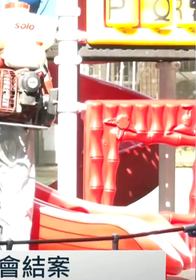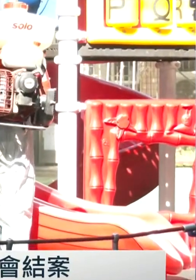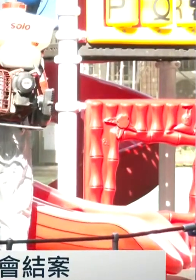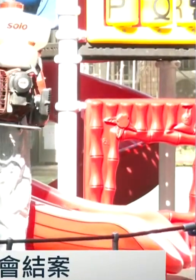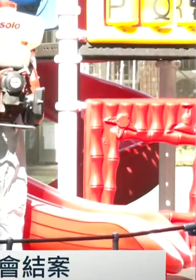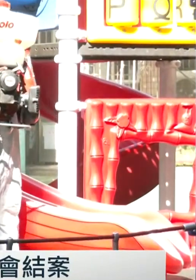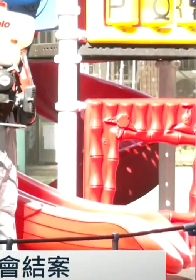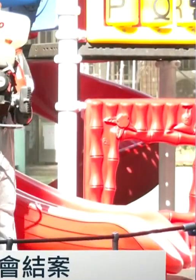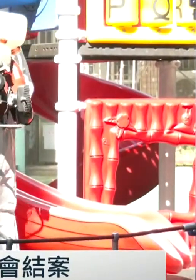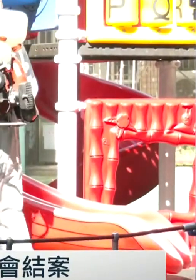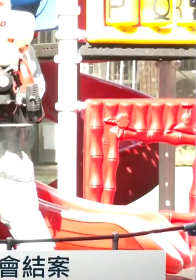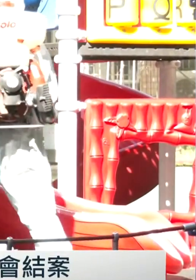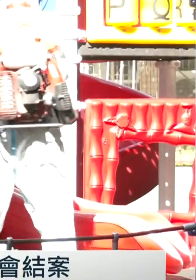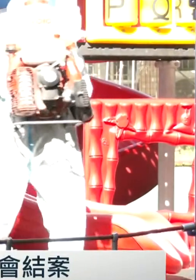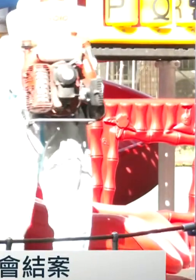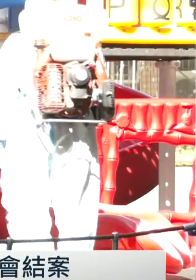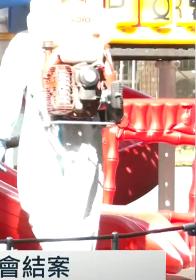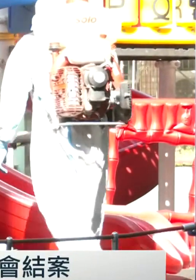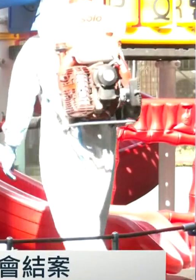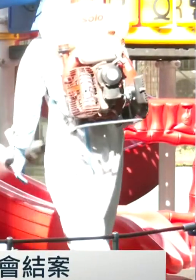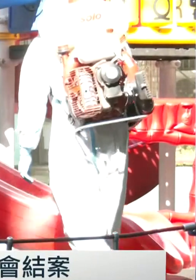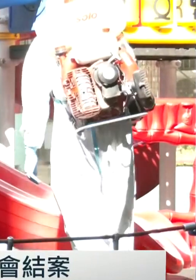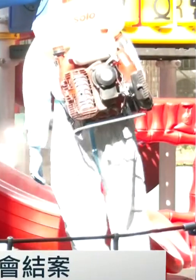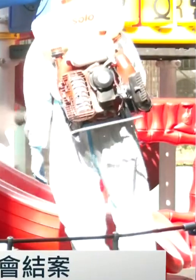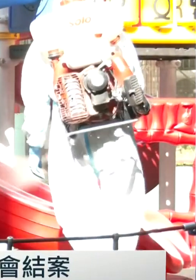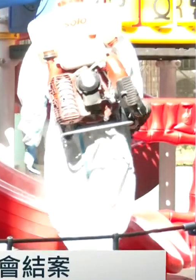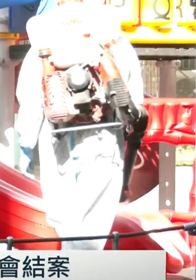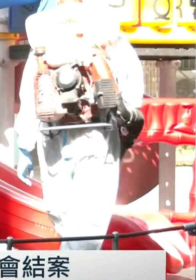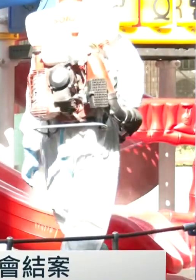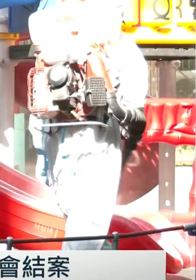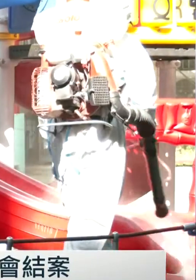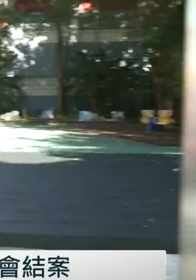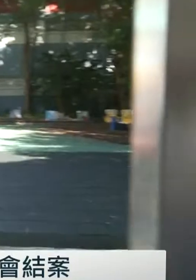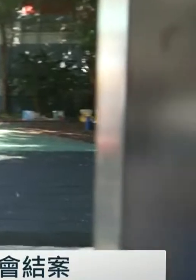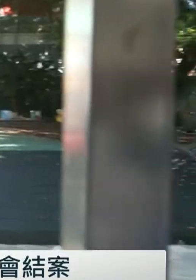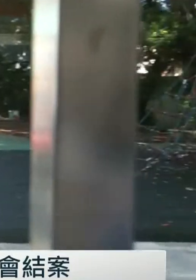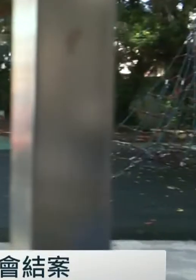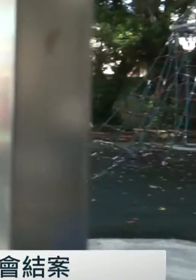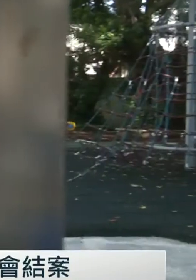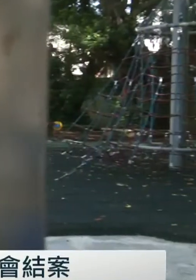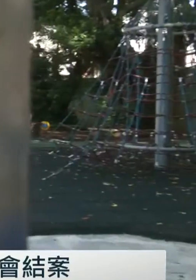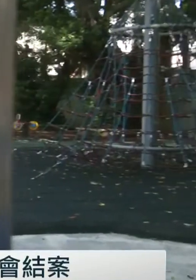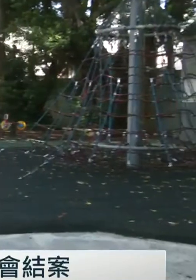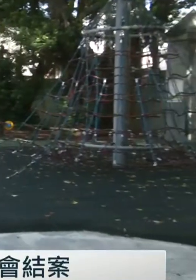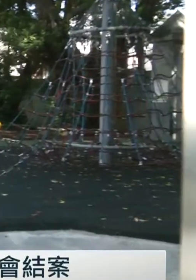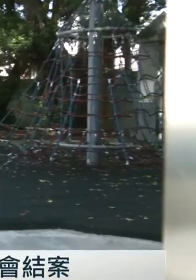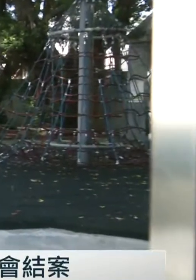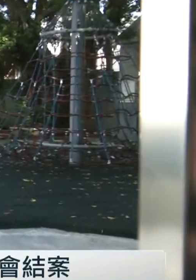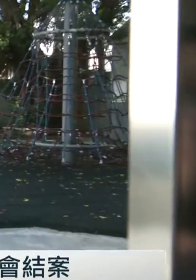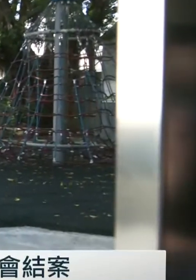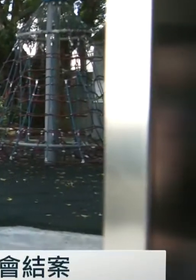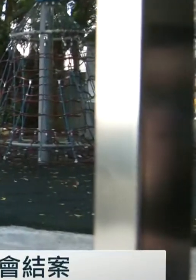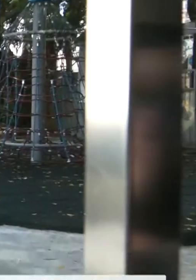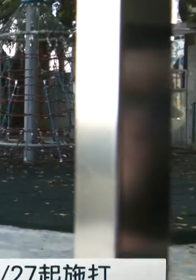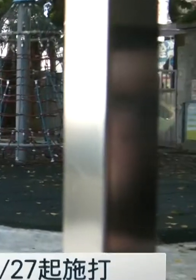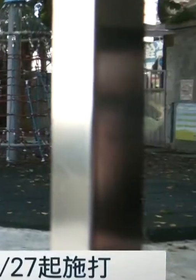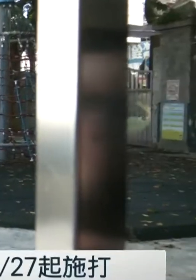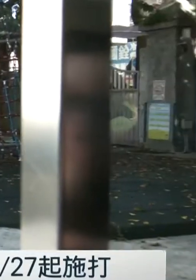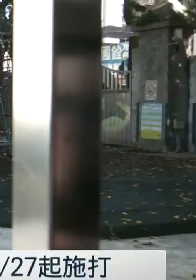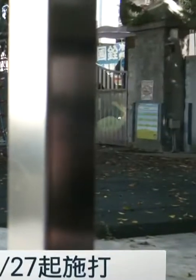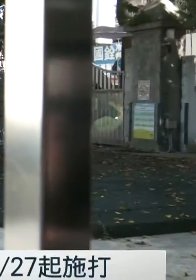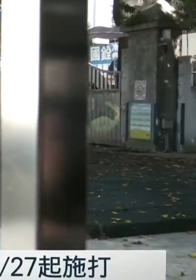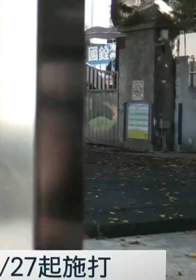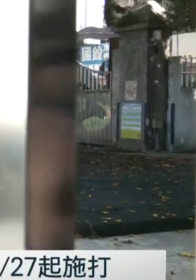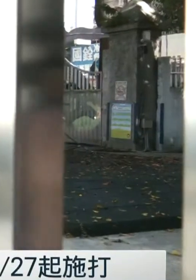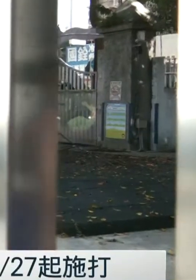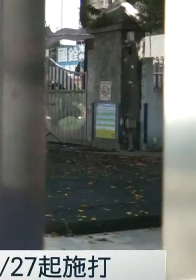检验中的100例对象到19号结果都是阴性，整起案件就有机会结案。而指挥